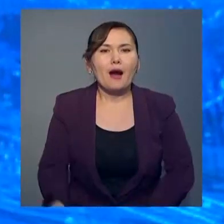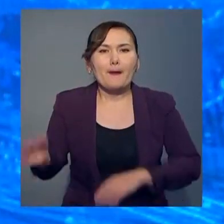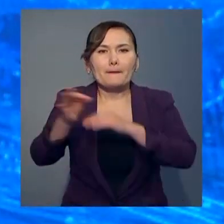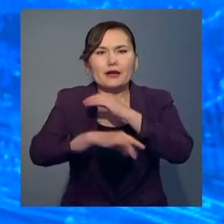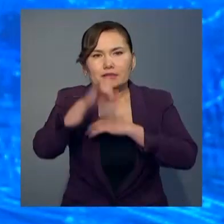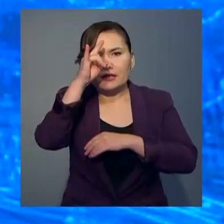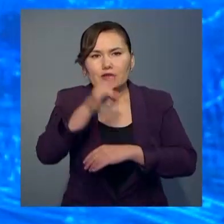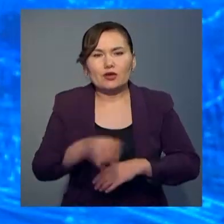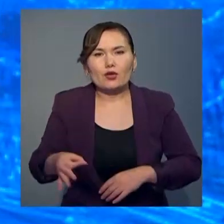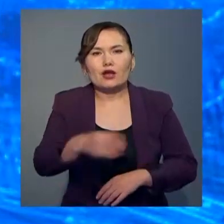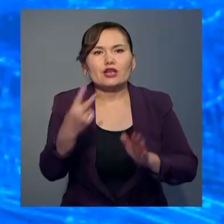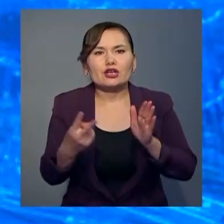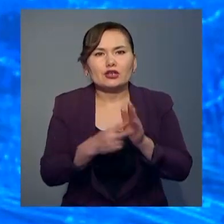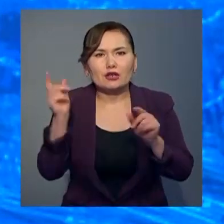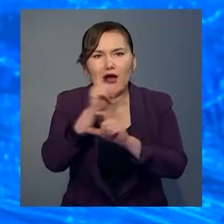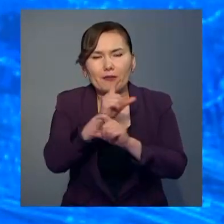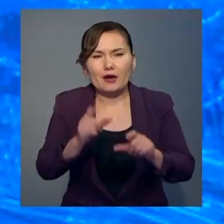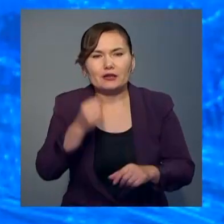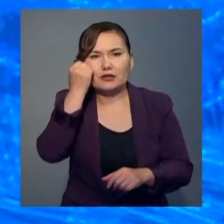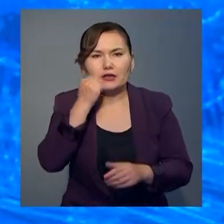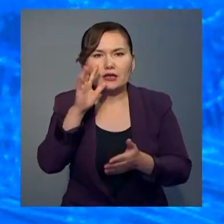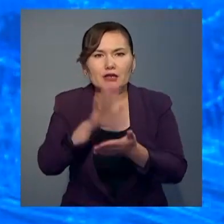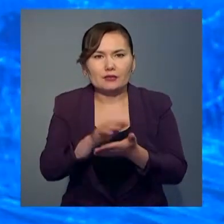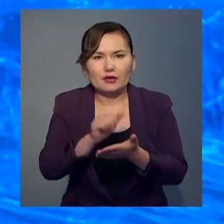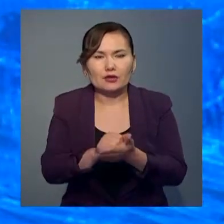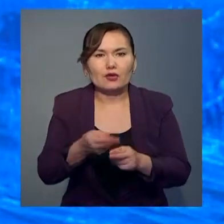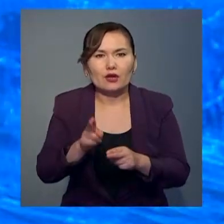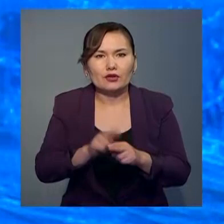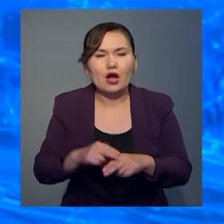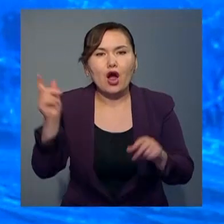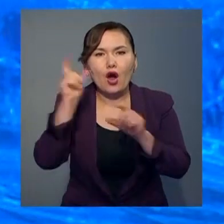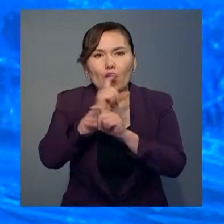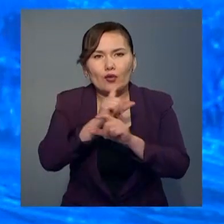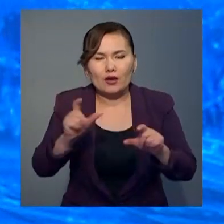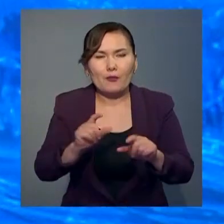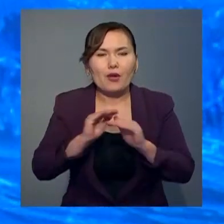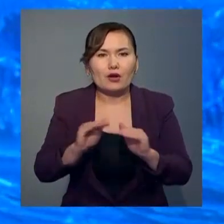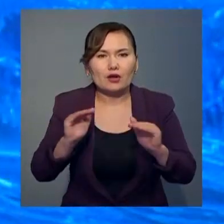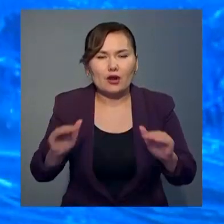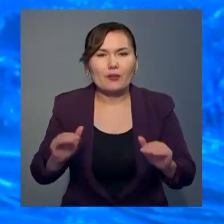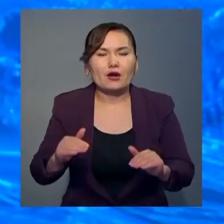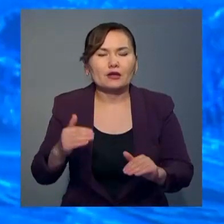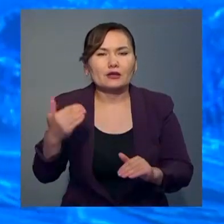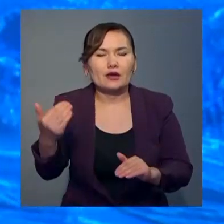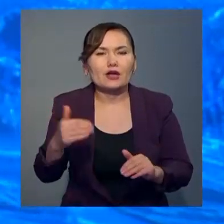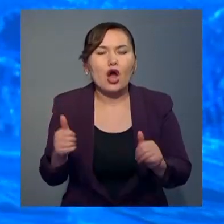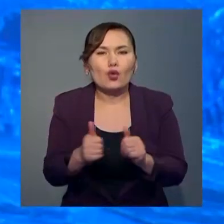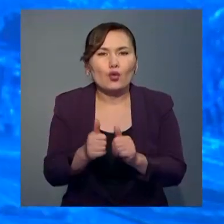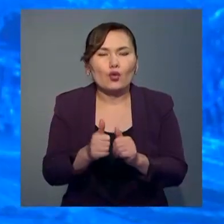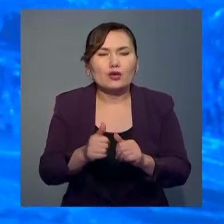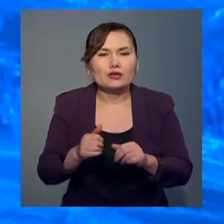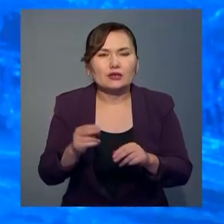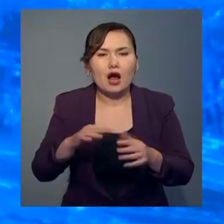Батыс Қазақстан облысында 7 білім ордасы апат жағдайда деп танылды. Ондағы оқушылардың басым бөлігі көршілес мектептерге көшірілген.